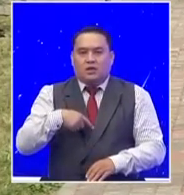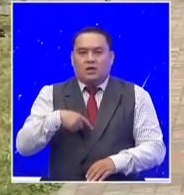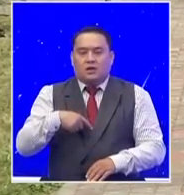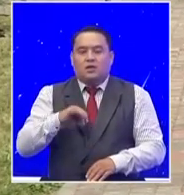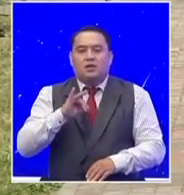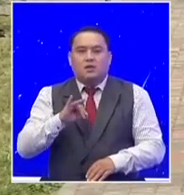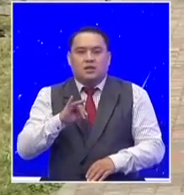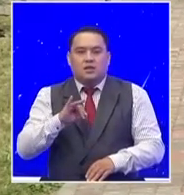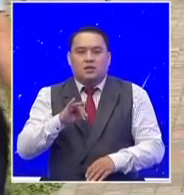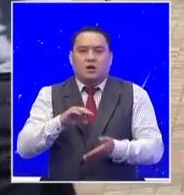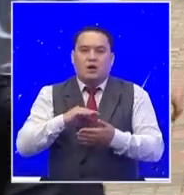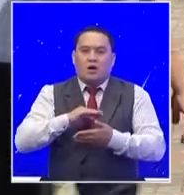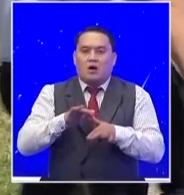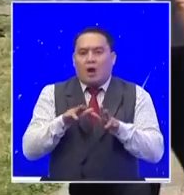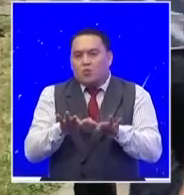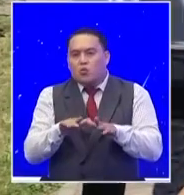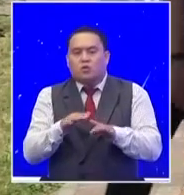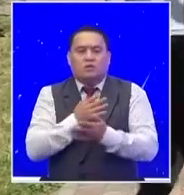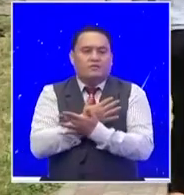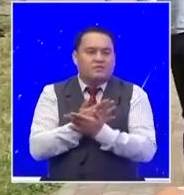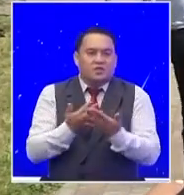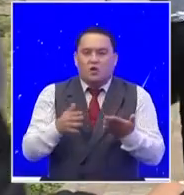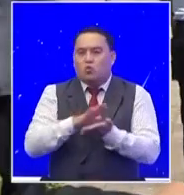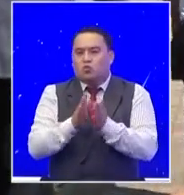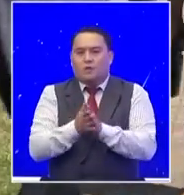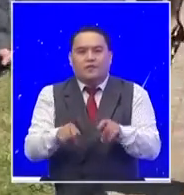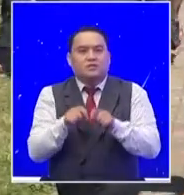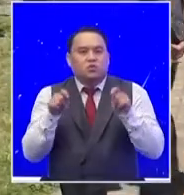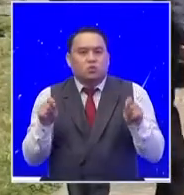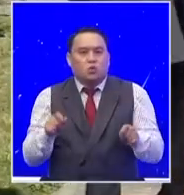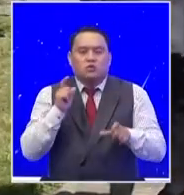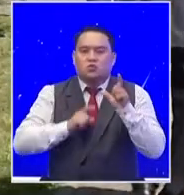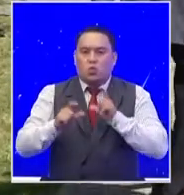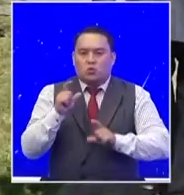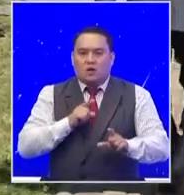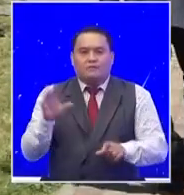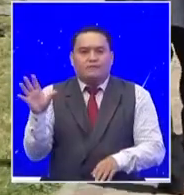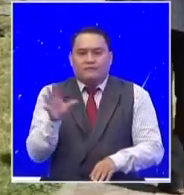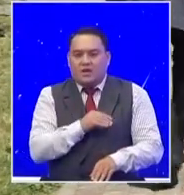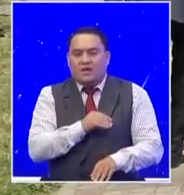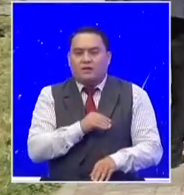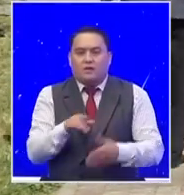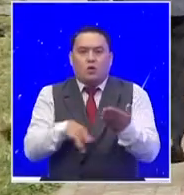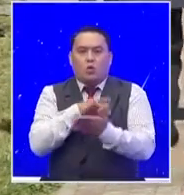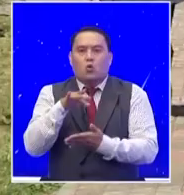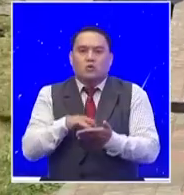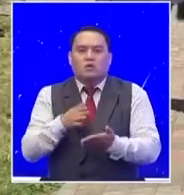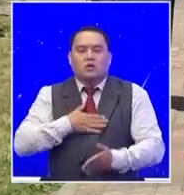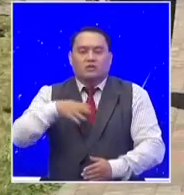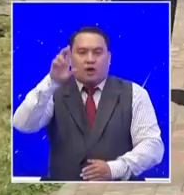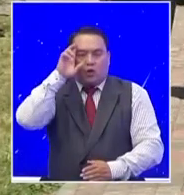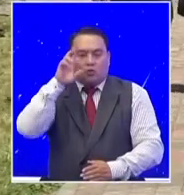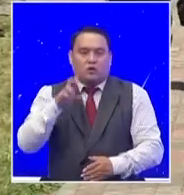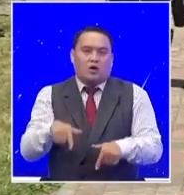space. Компьютеры, то есть созданы все условия для студентов, и не во всех городах нашей страны есть